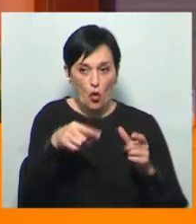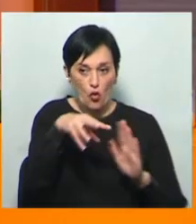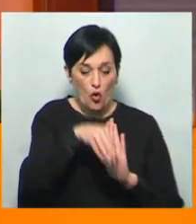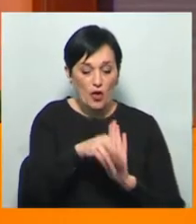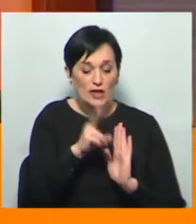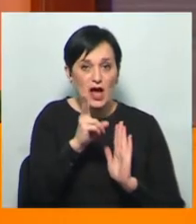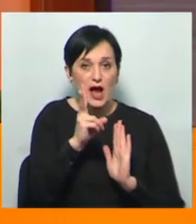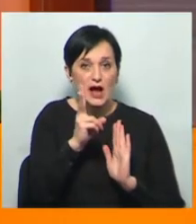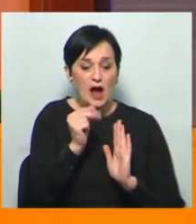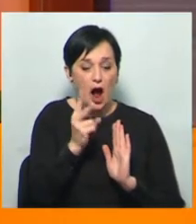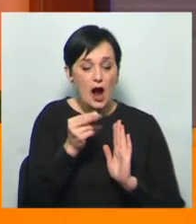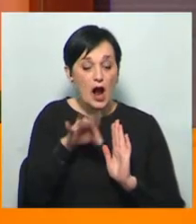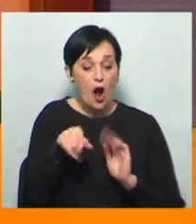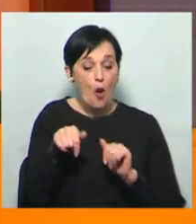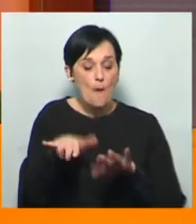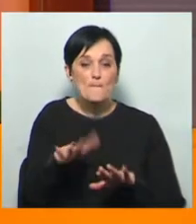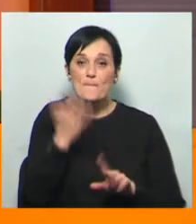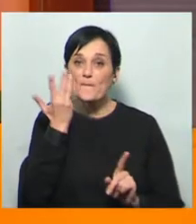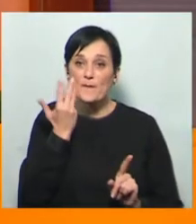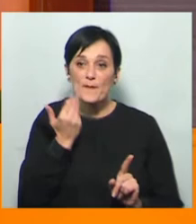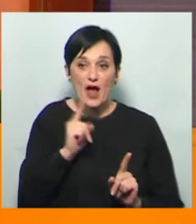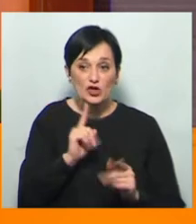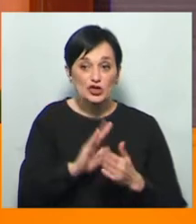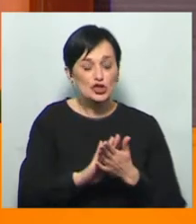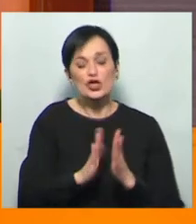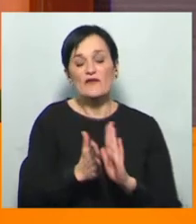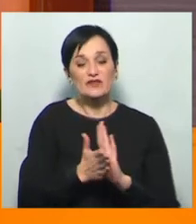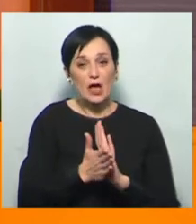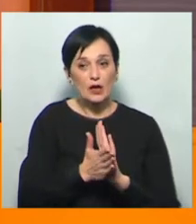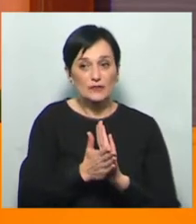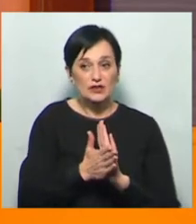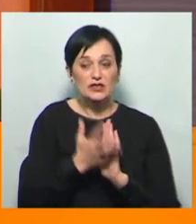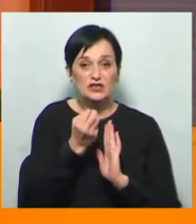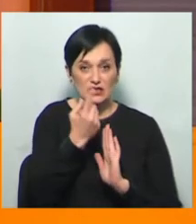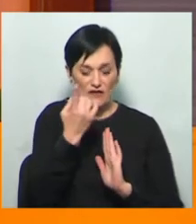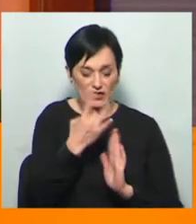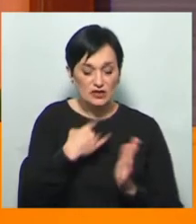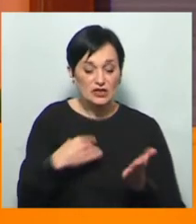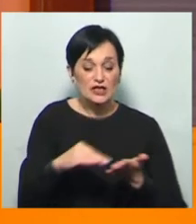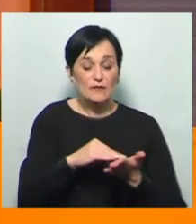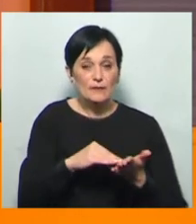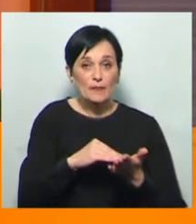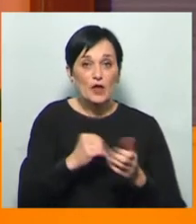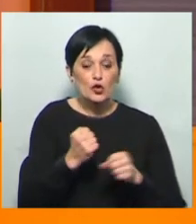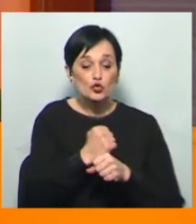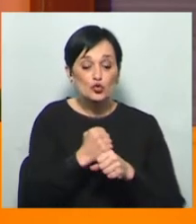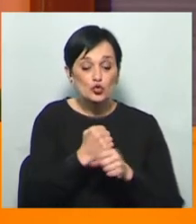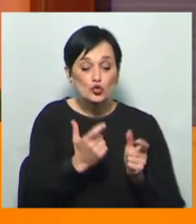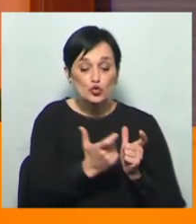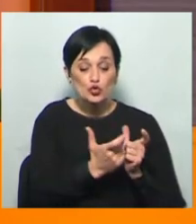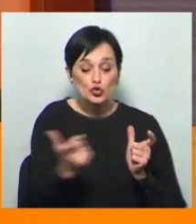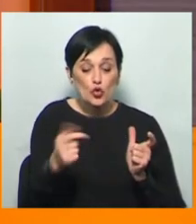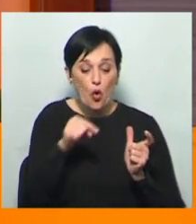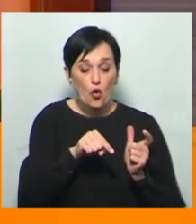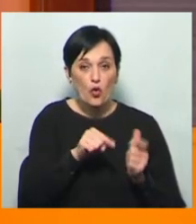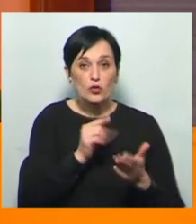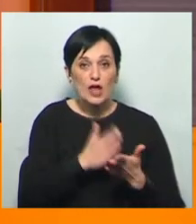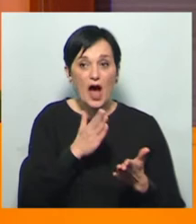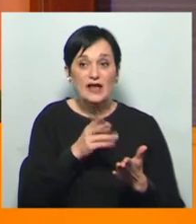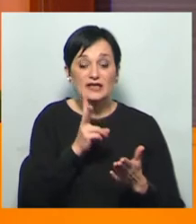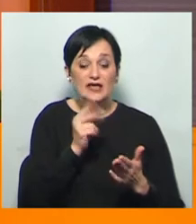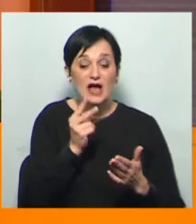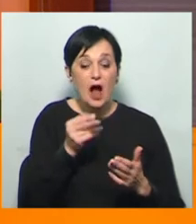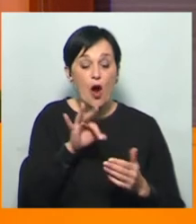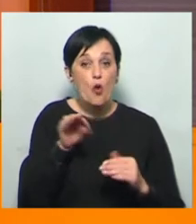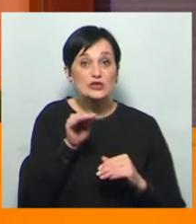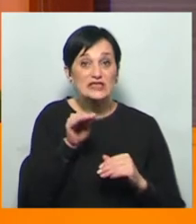შემცველობაა გადამწყვეტი და არა მისი ფერი. შევთანხმდით, კიდევ ერთხელ გავიმეორებ, შოკოლადი არის მხოლოდ ის პროდუქტი, რომელშიც არის კაკაოს